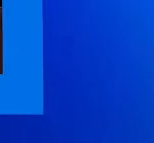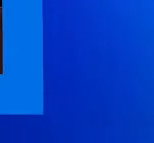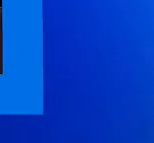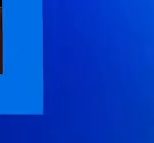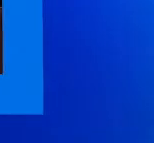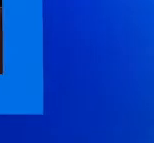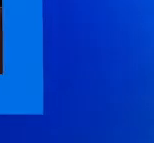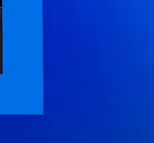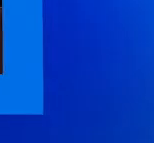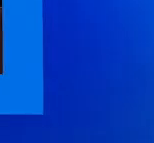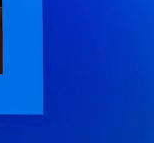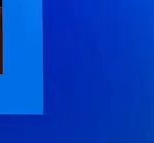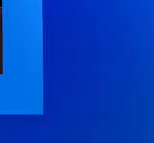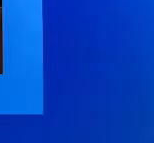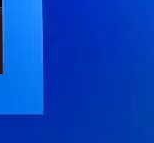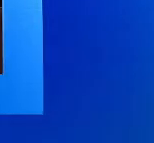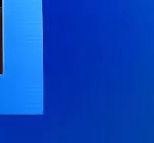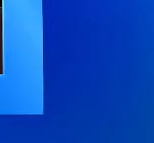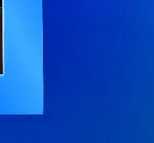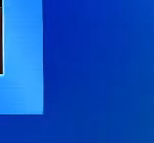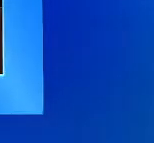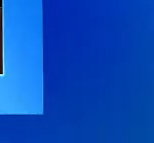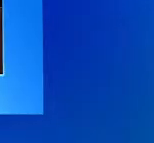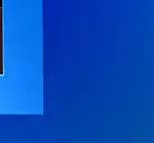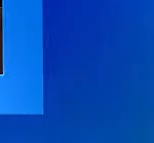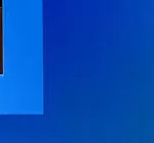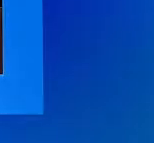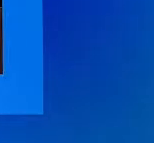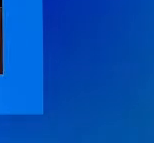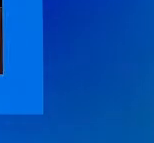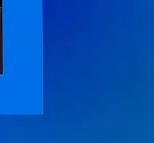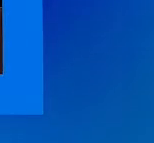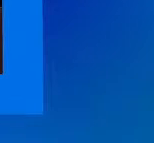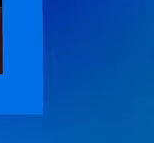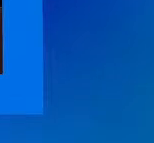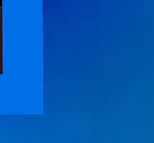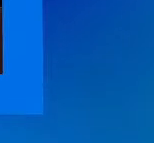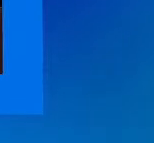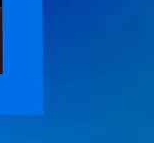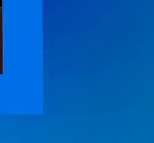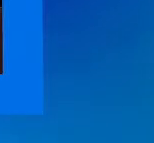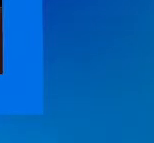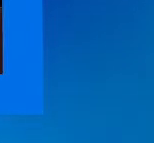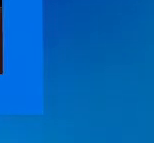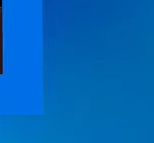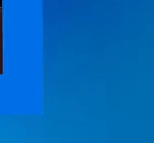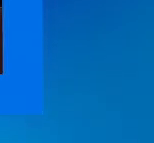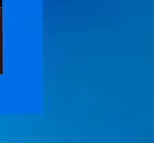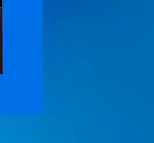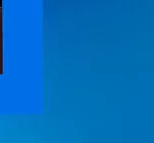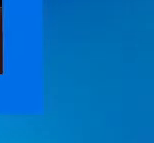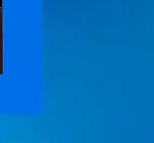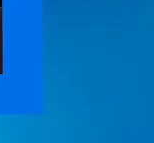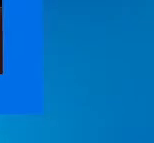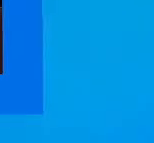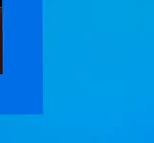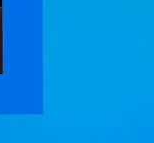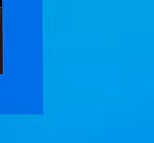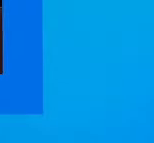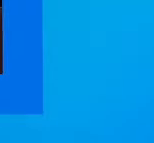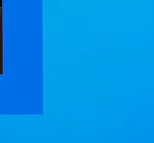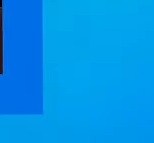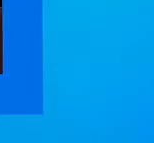merci pourquoi quand il est rentré chez lui la sorcière était réellement morte et les gens é en de